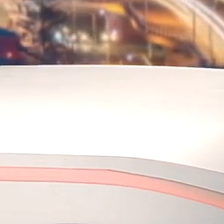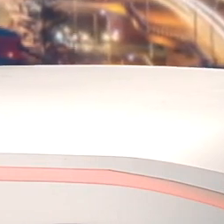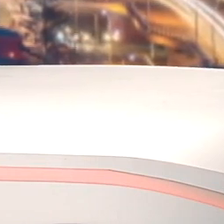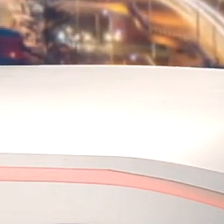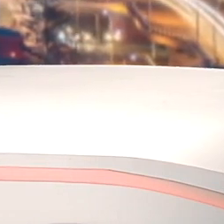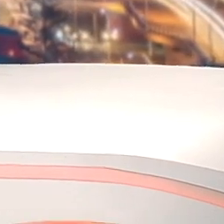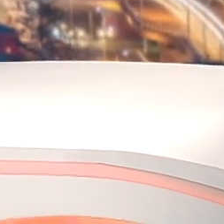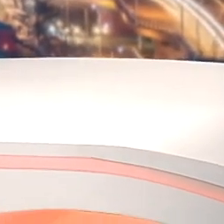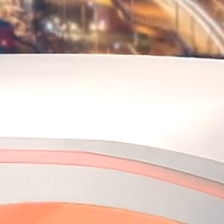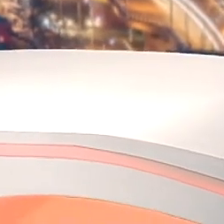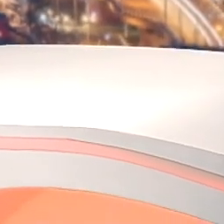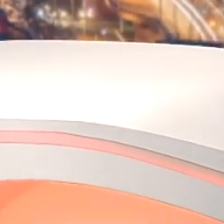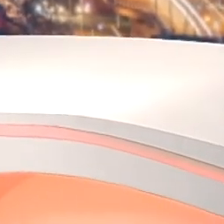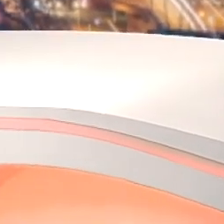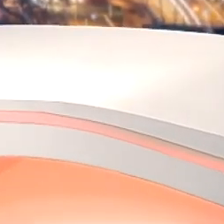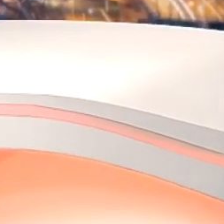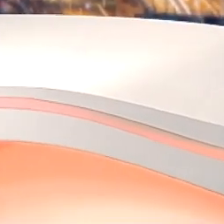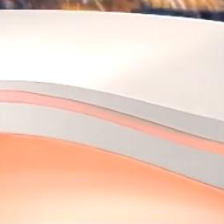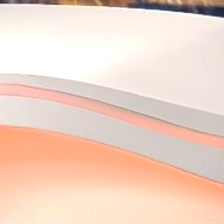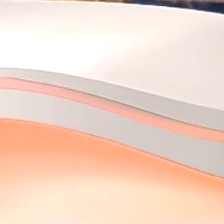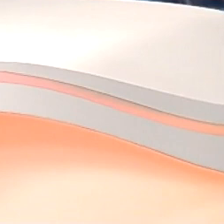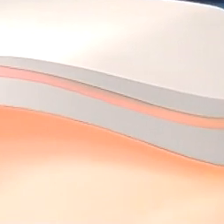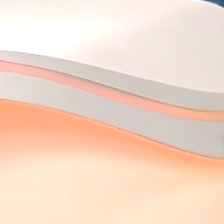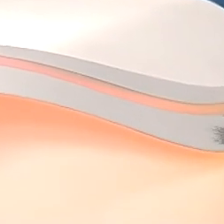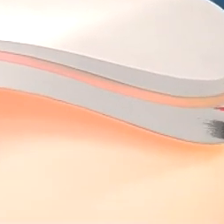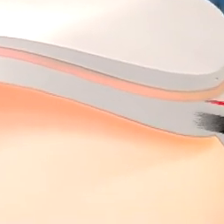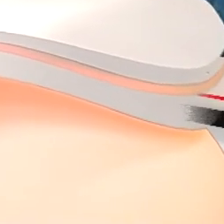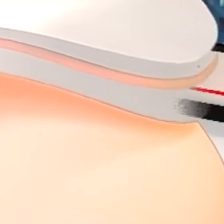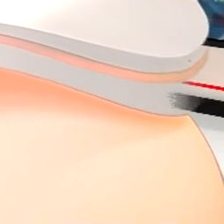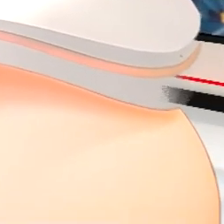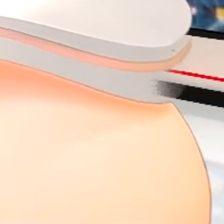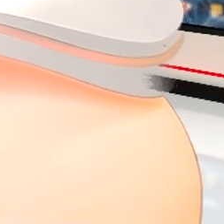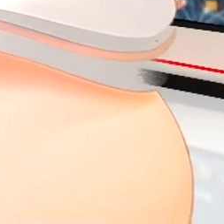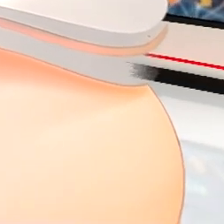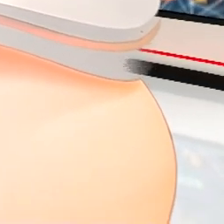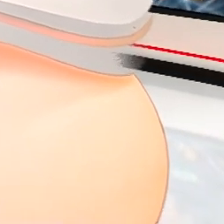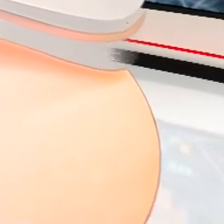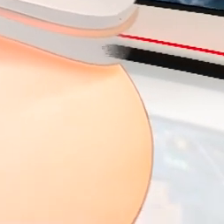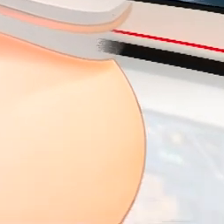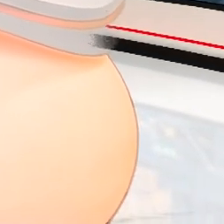atenție și vă aștept mâine la ora 18, tot aici la Focus. Aveți grijă de voi!